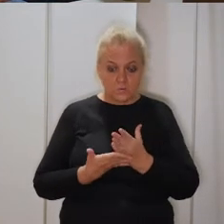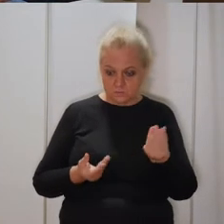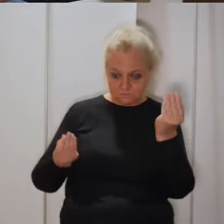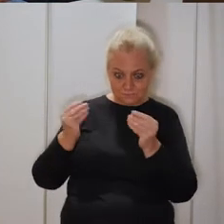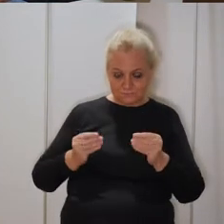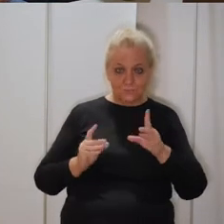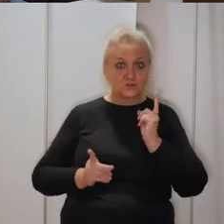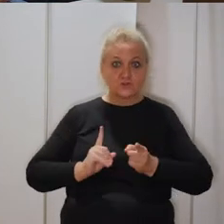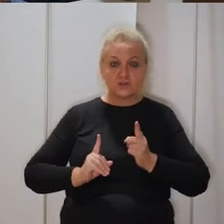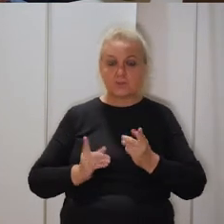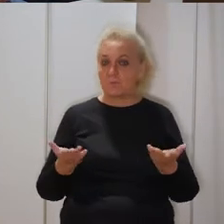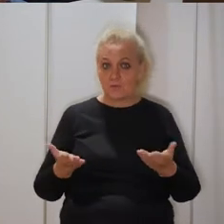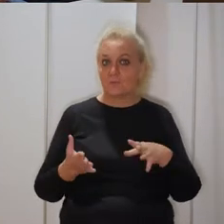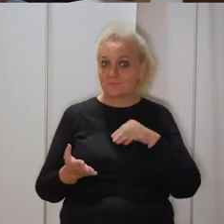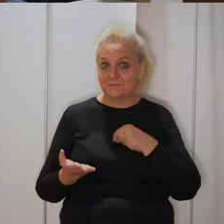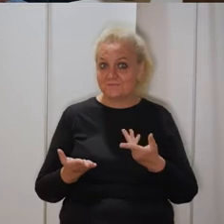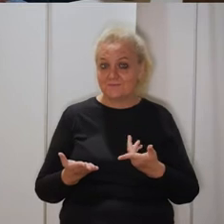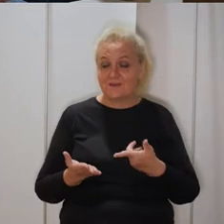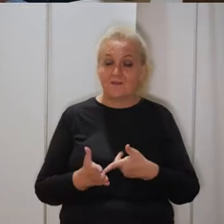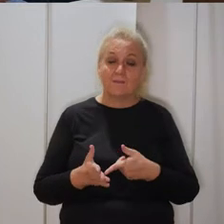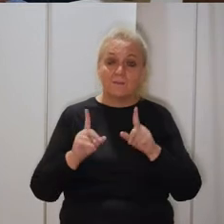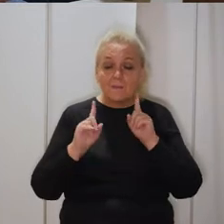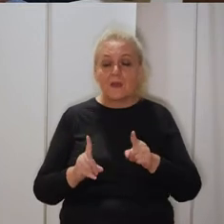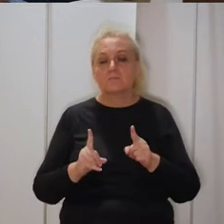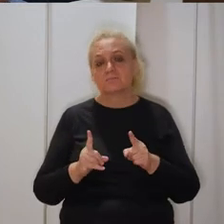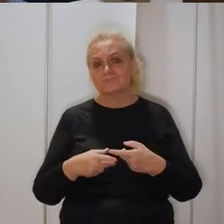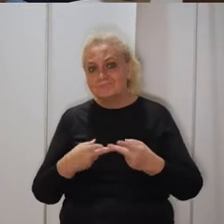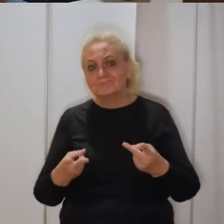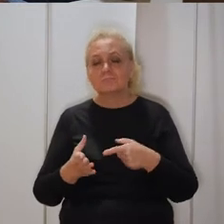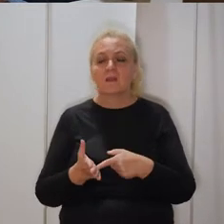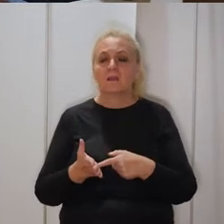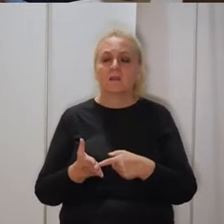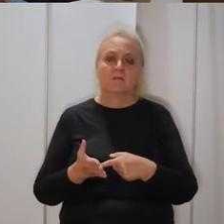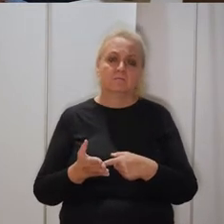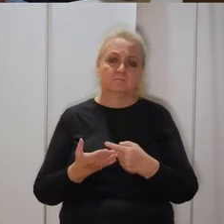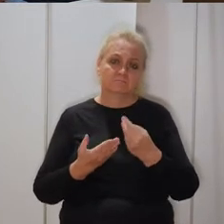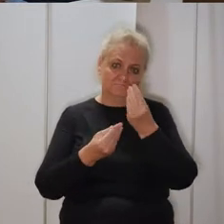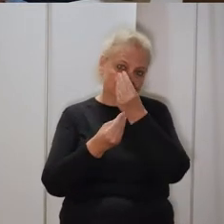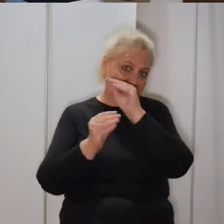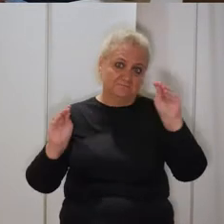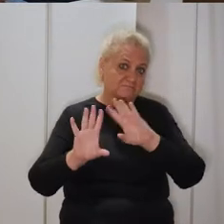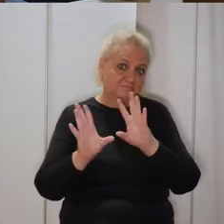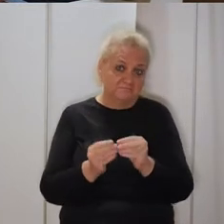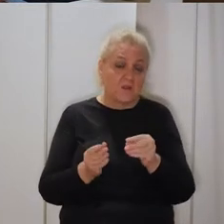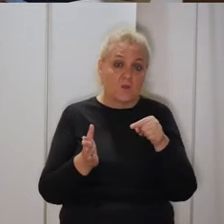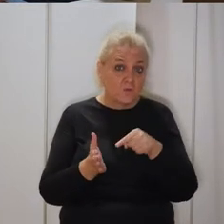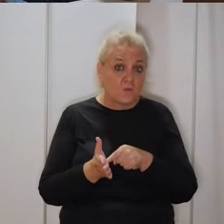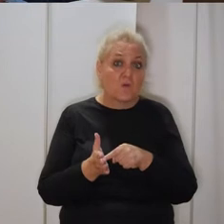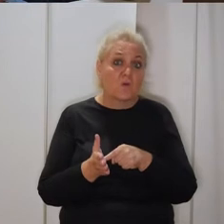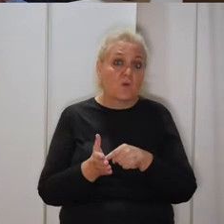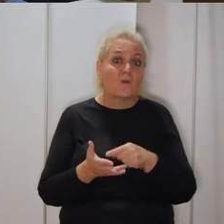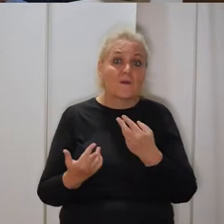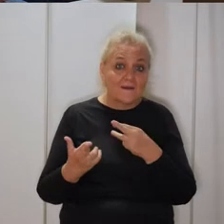i szybkiego wyjścia tak na konwent czy gdzieś upublicznienia. Także tutaj